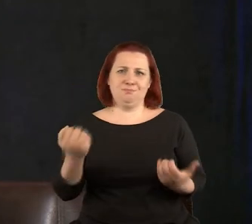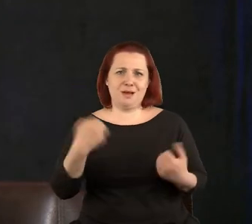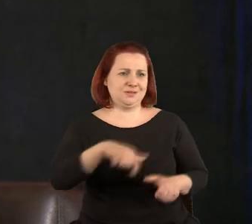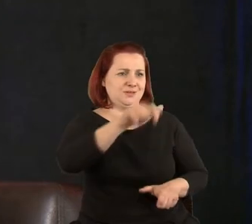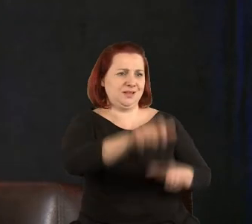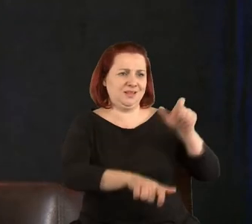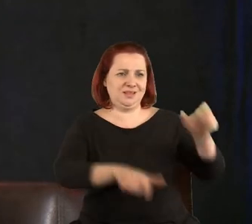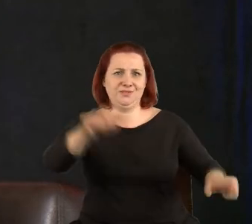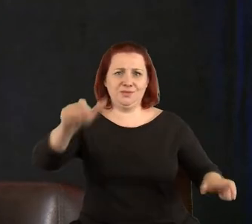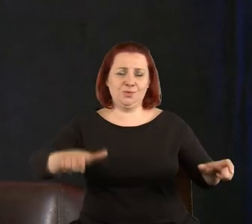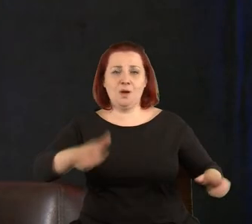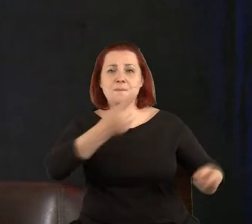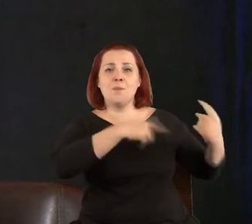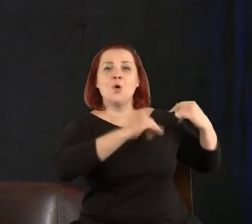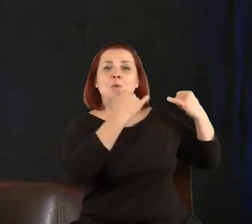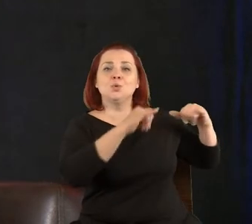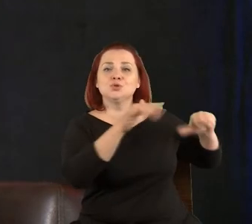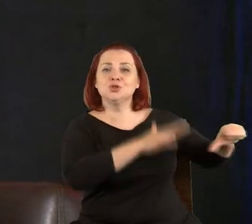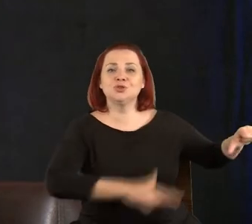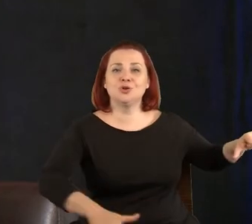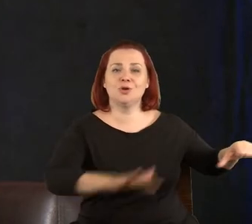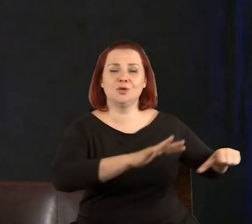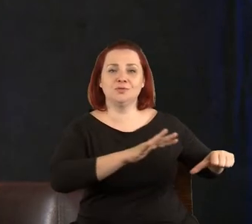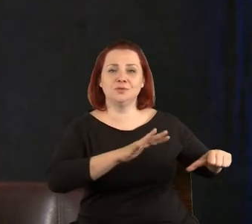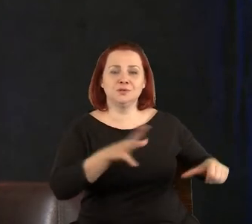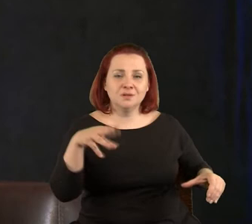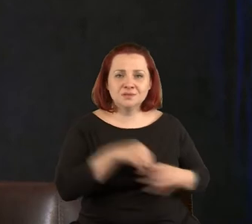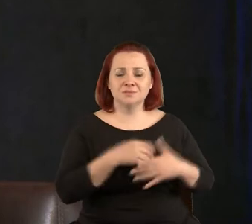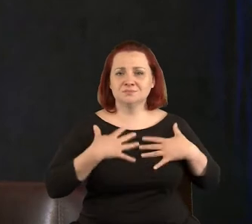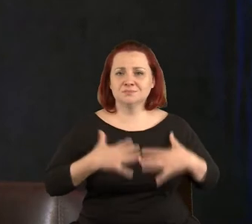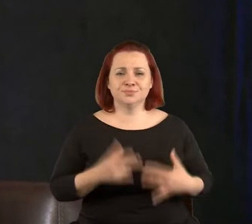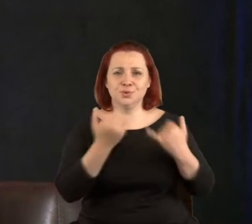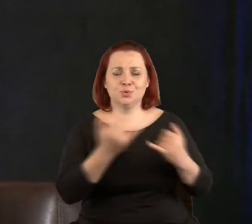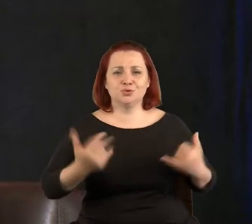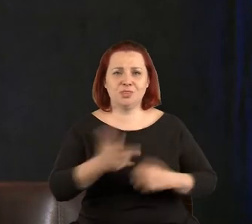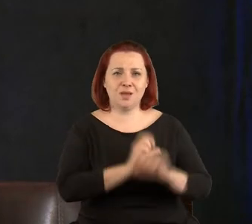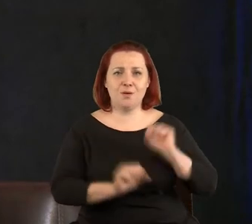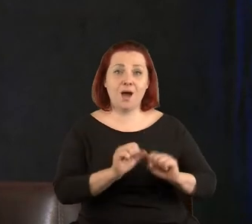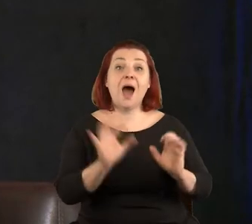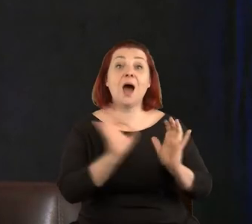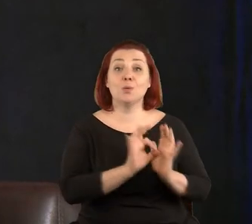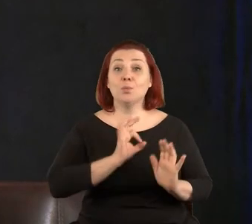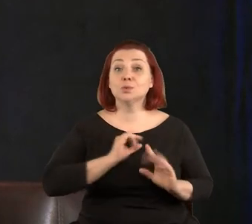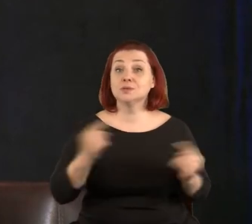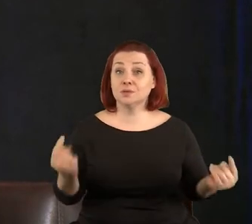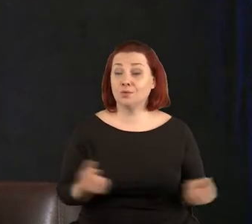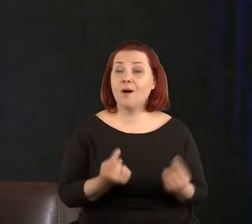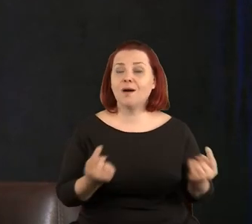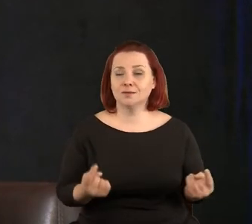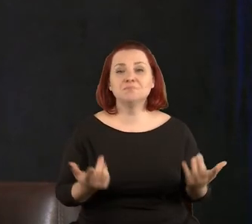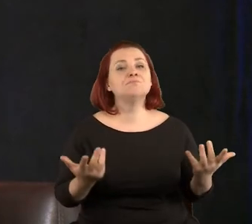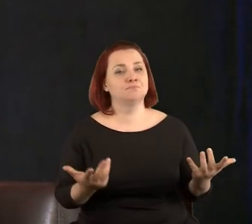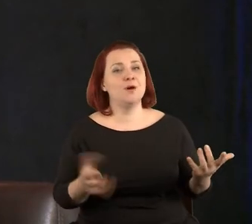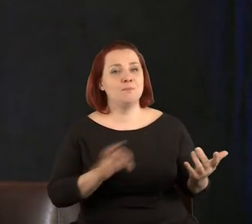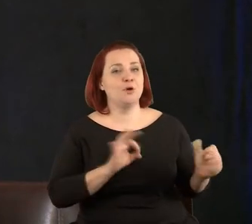bardzo różnych środowisk, z różnymi niepełnosprawnościami. W moim przypadku rzeczywiście tak było, że to moje otoczenie,